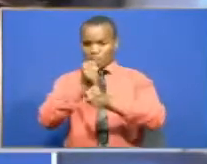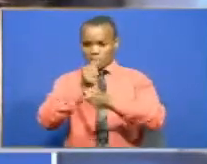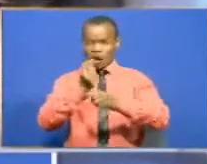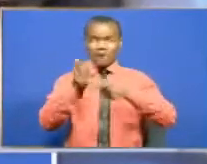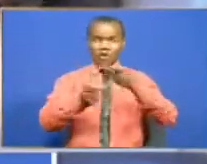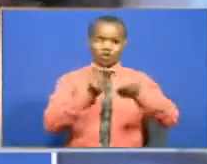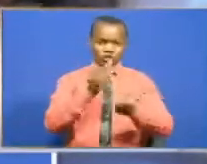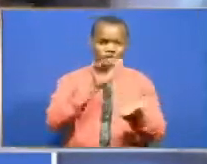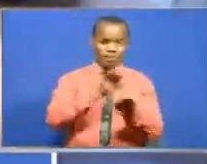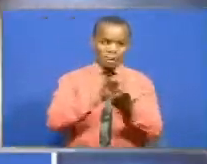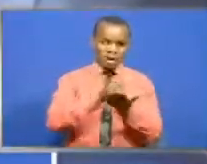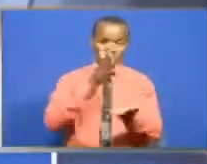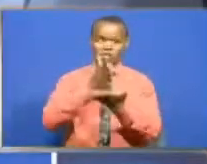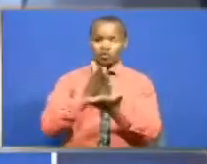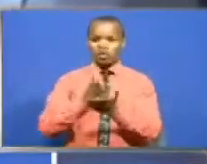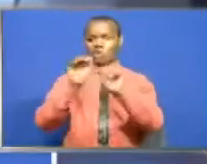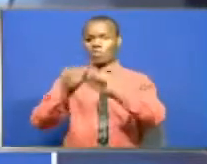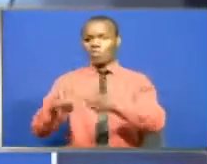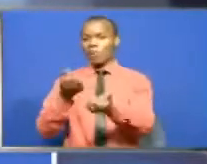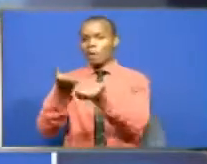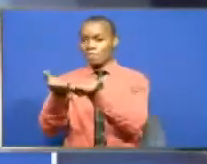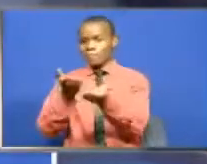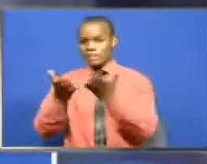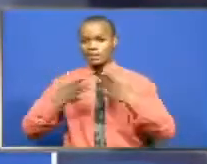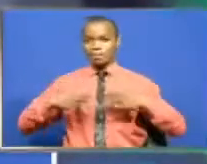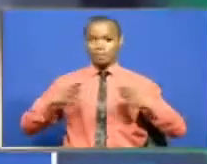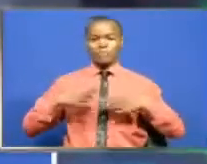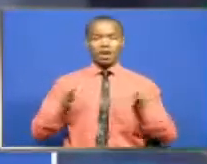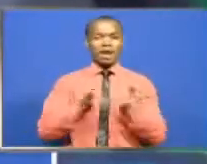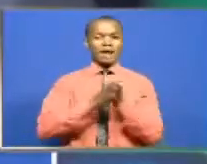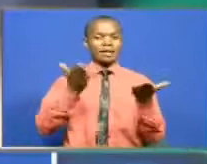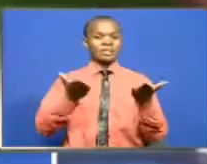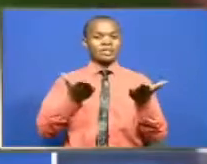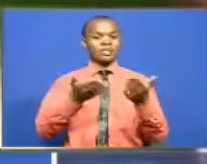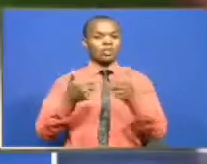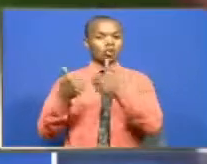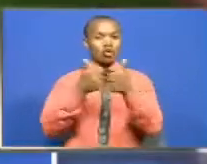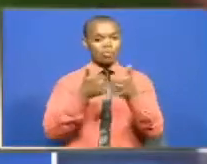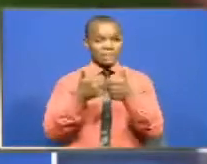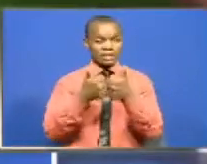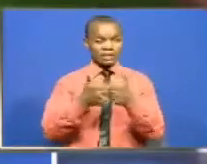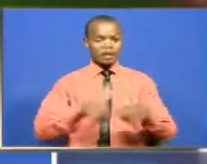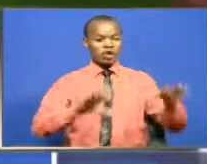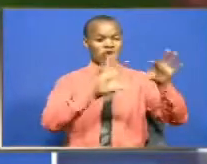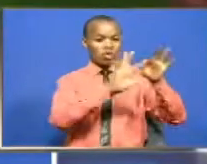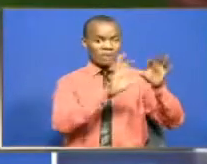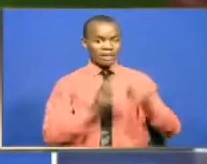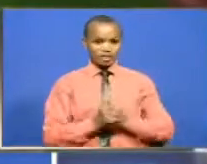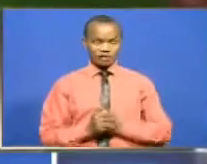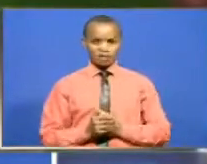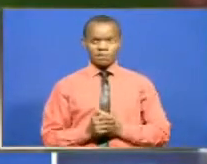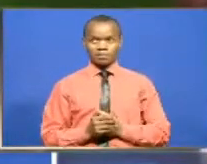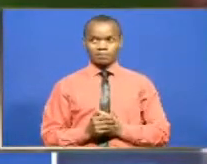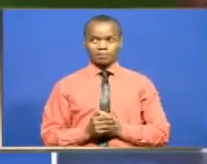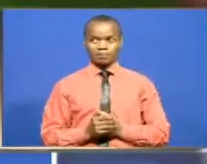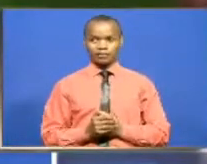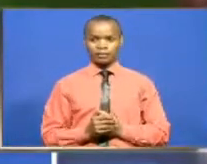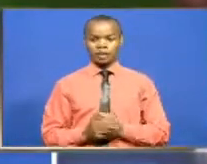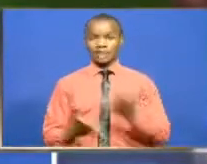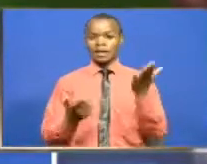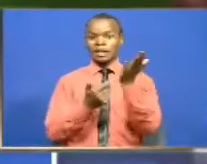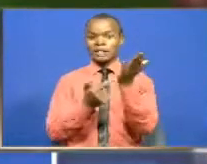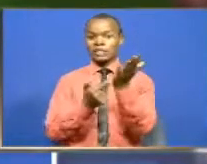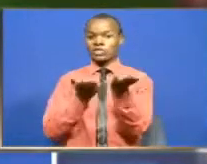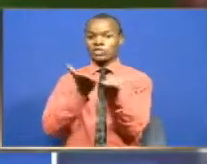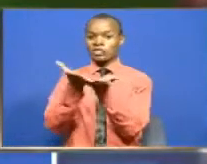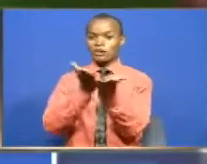fursa maridhawa za kibiashara kwa wateja na bidhaa zenye ushindani. We unveil our digital services to